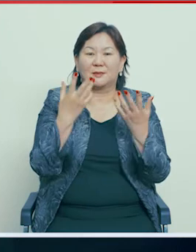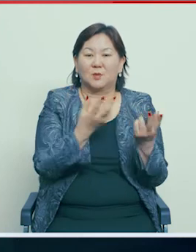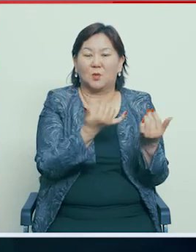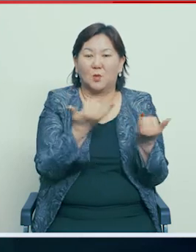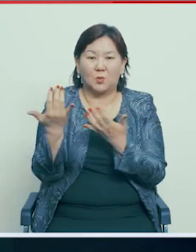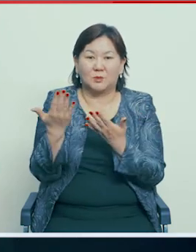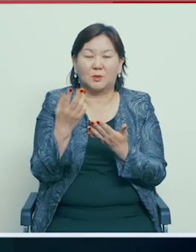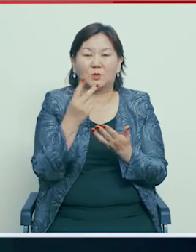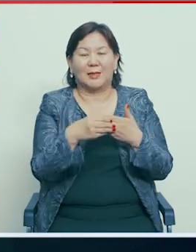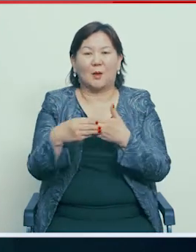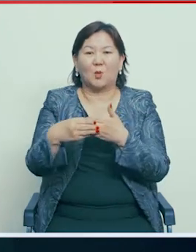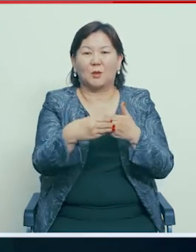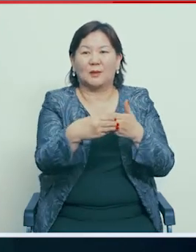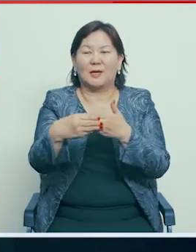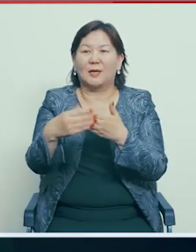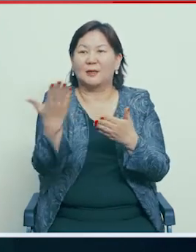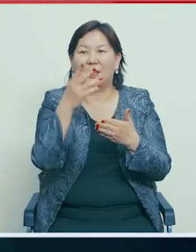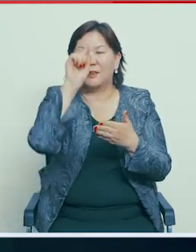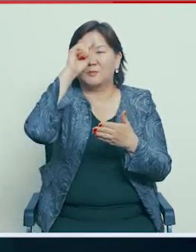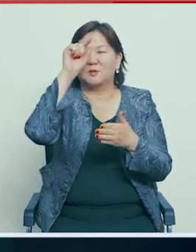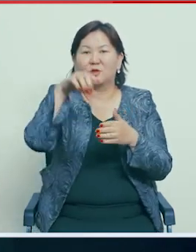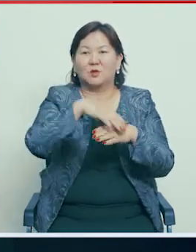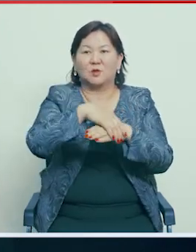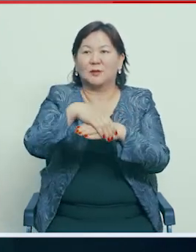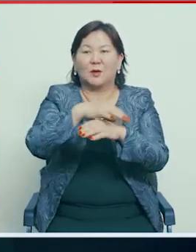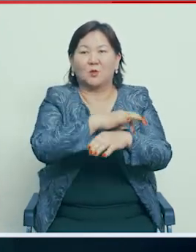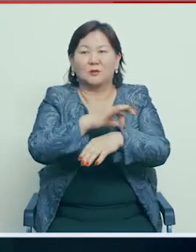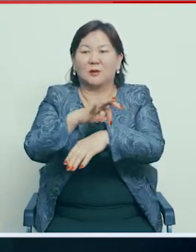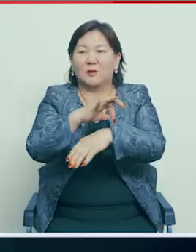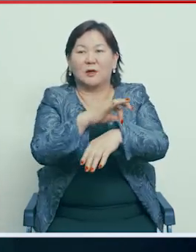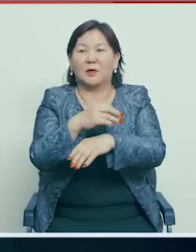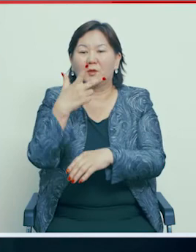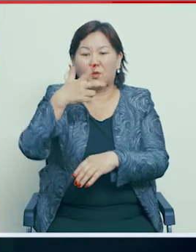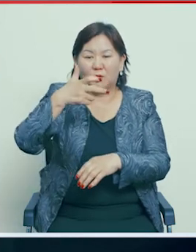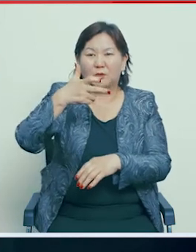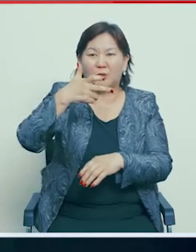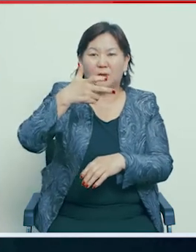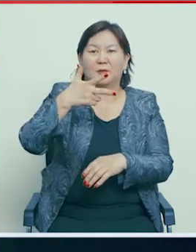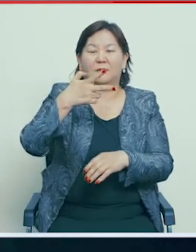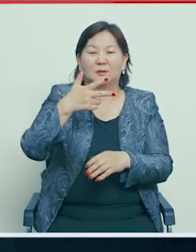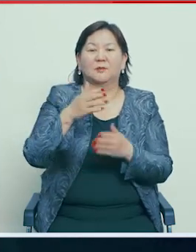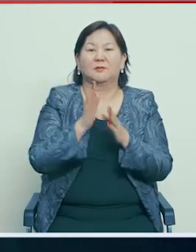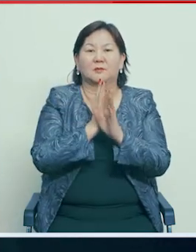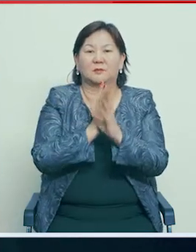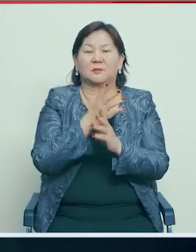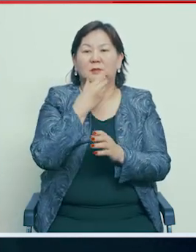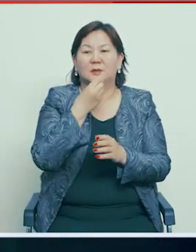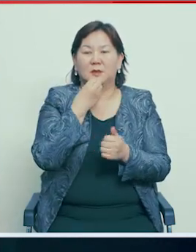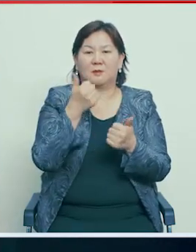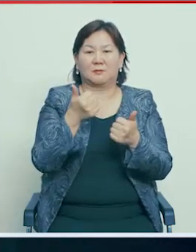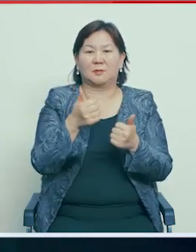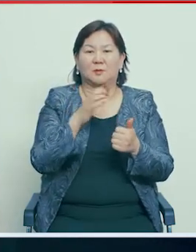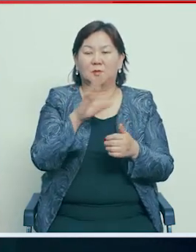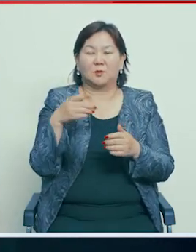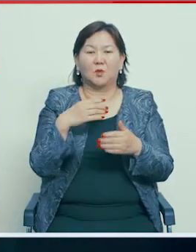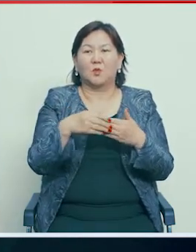Тийм тэгээд ингээ нөгөө дагуулад айл эмчтэр очих чинь айл шинжилгээ өгч ингээ дагуулж яваад 2 давалт гарсан чинь дараагийн өн хөдөлж яваад гээд бүр ямар сайхан. Тэрнээс чинь бид нар нөгөө